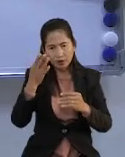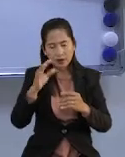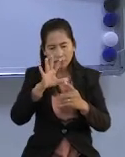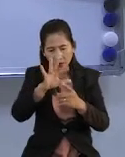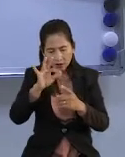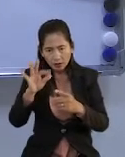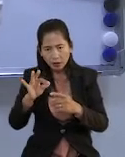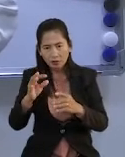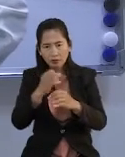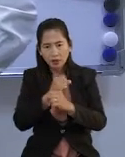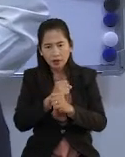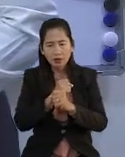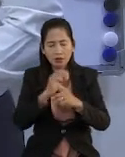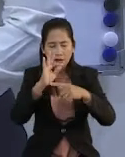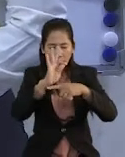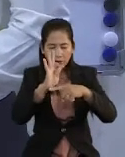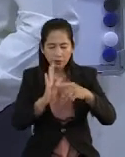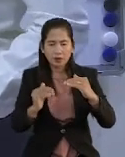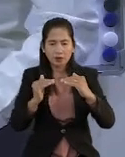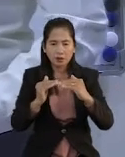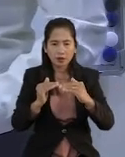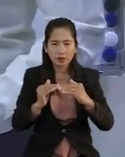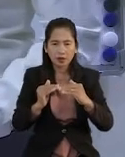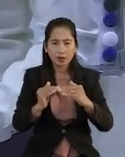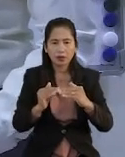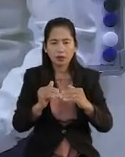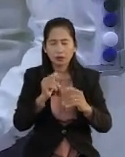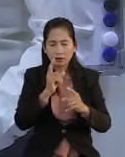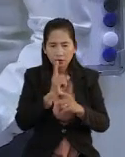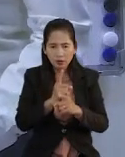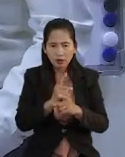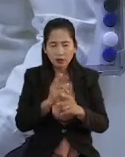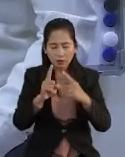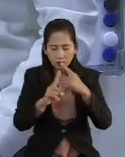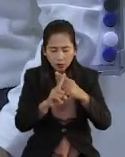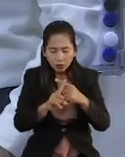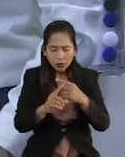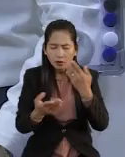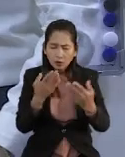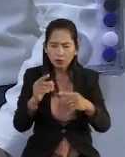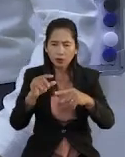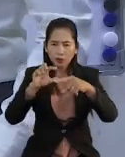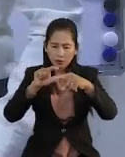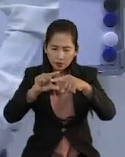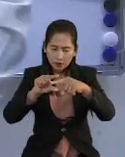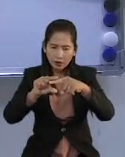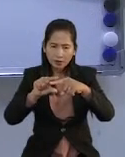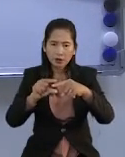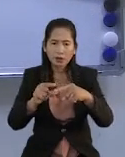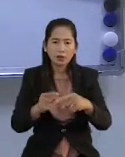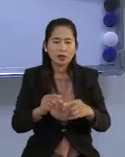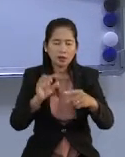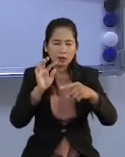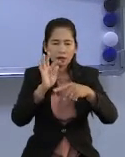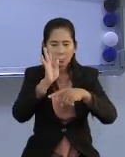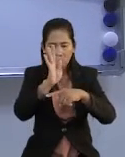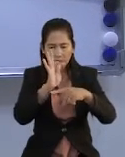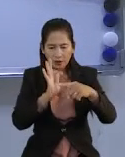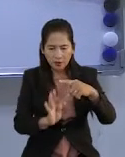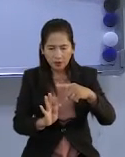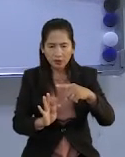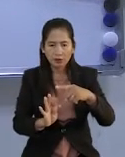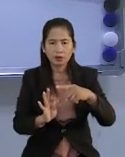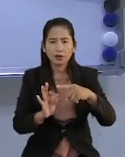rô bàn nơi bộ phía xe mạc này cứ dựng trời cốn rưu mùi cò chạy từ lơ phía dốt nâng